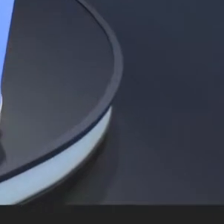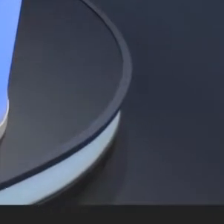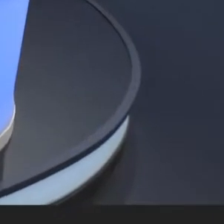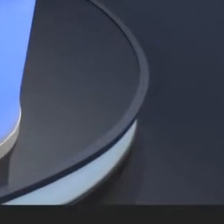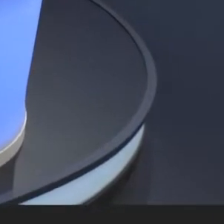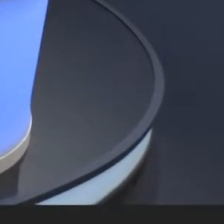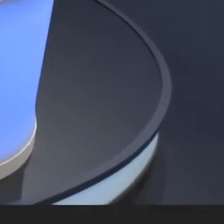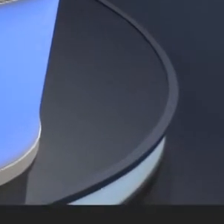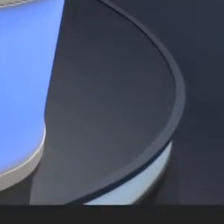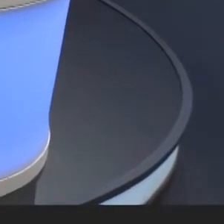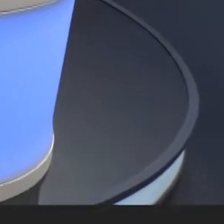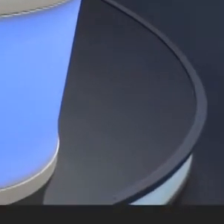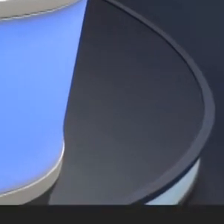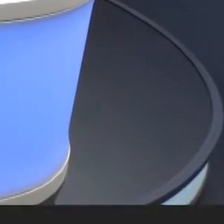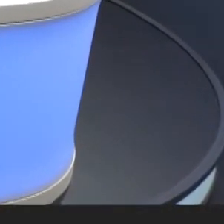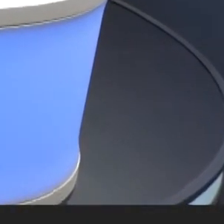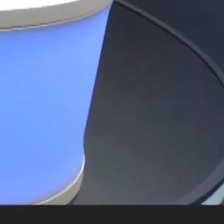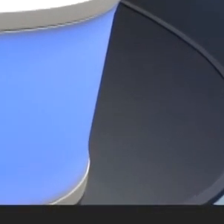으